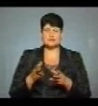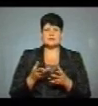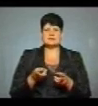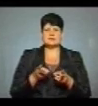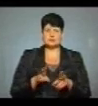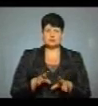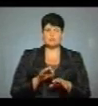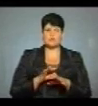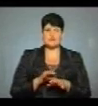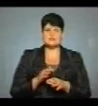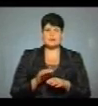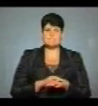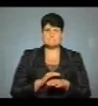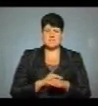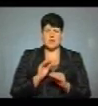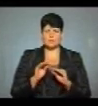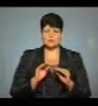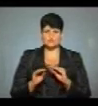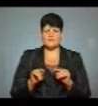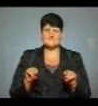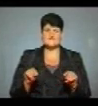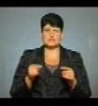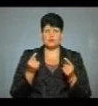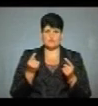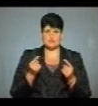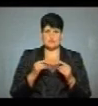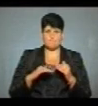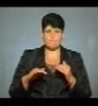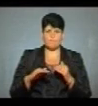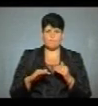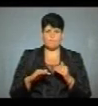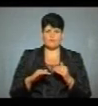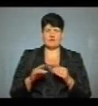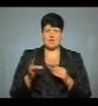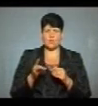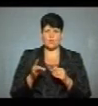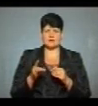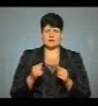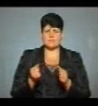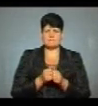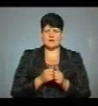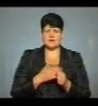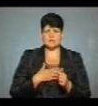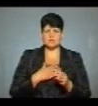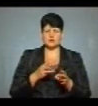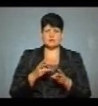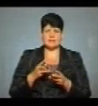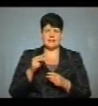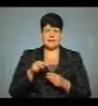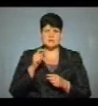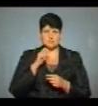провести благоустрій тільки, тобто відновити все покриття. В районі біля нашої котельні Лесі Українки,